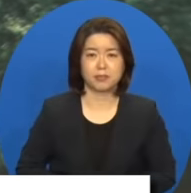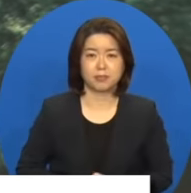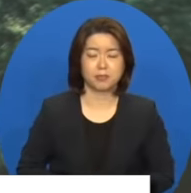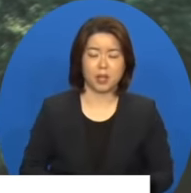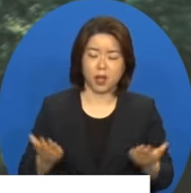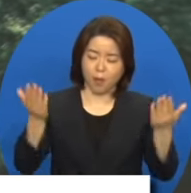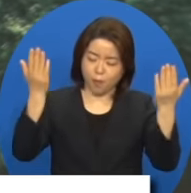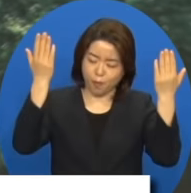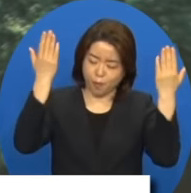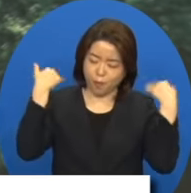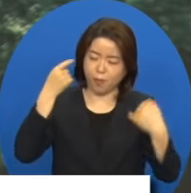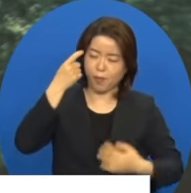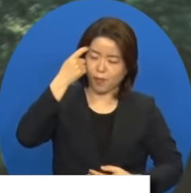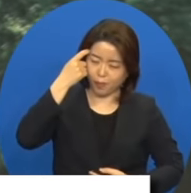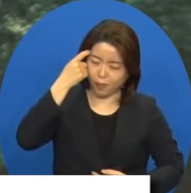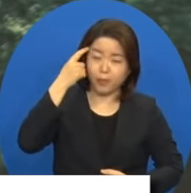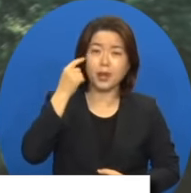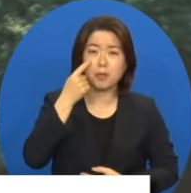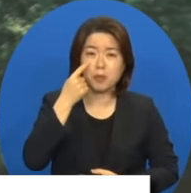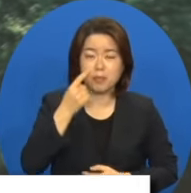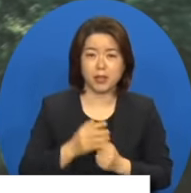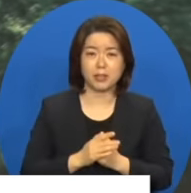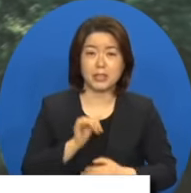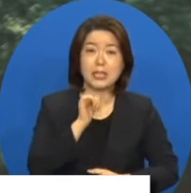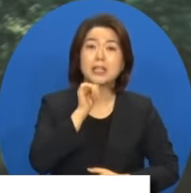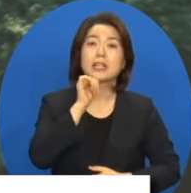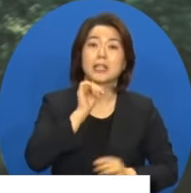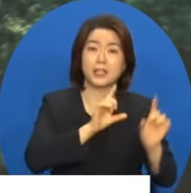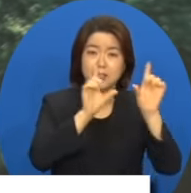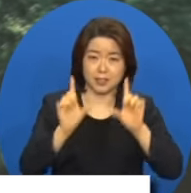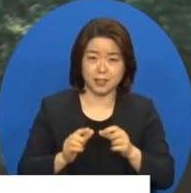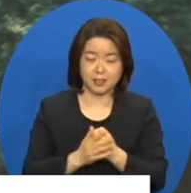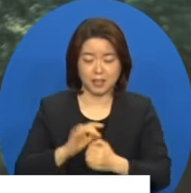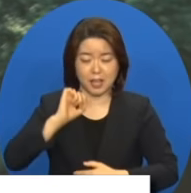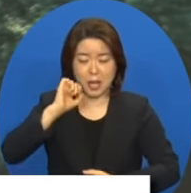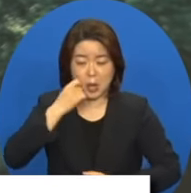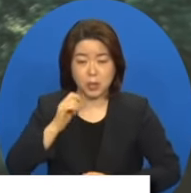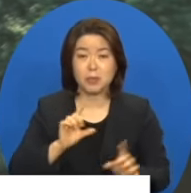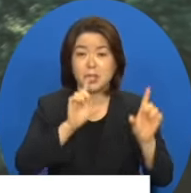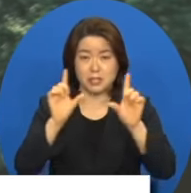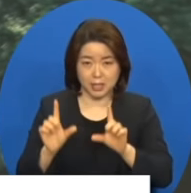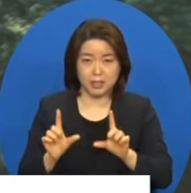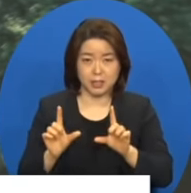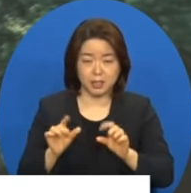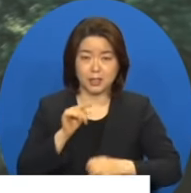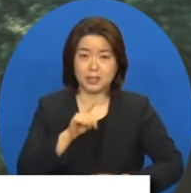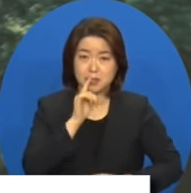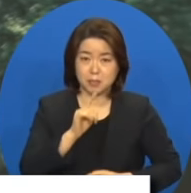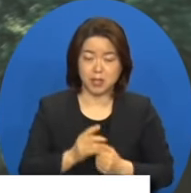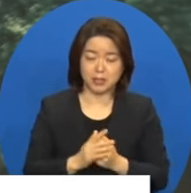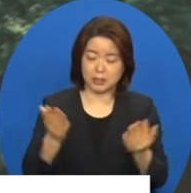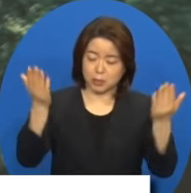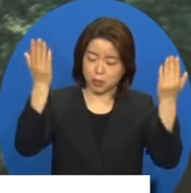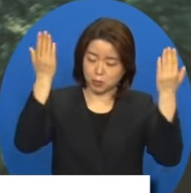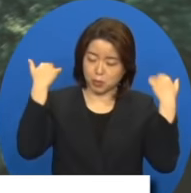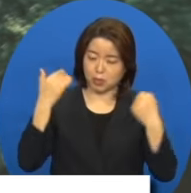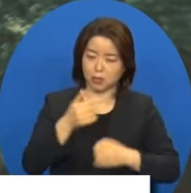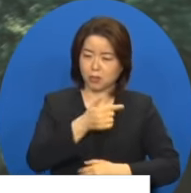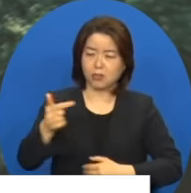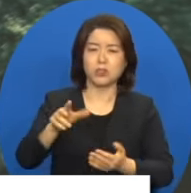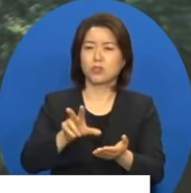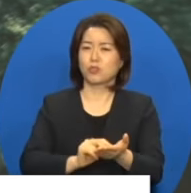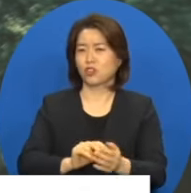지나고 보니까 뭐 가난하게 살았다, 어렵게 살았다 하는 것은 그건 지나고 나니까 그렇게 큰